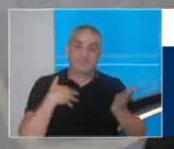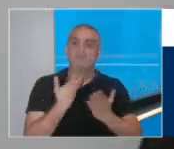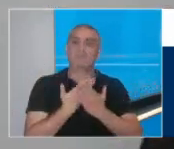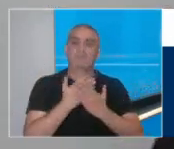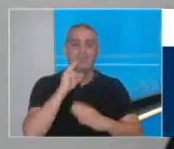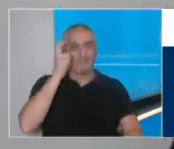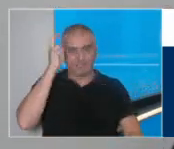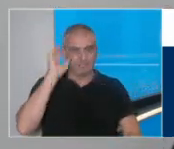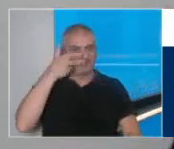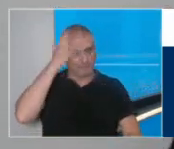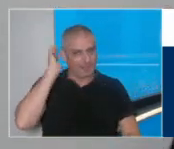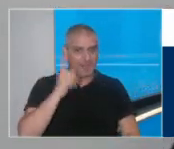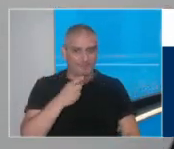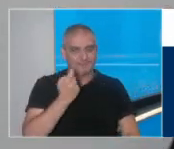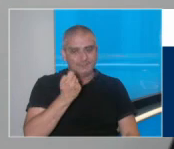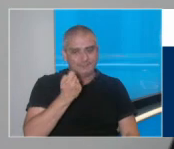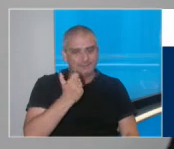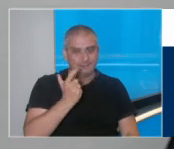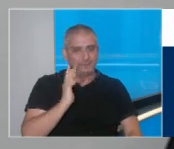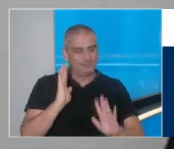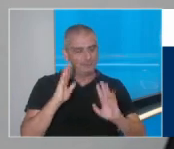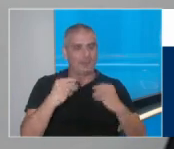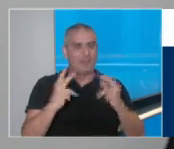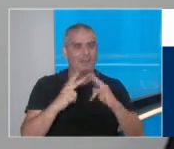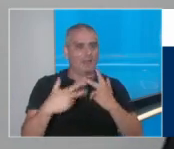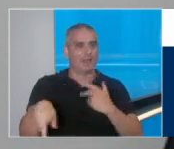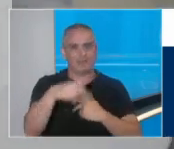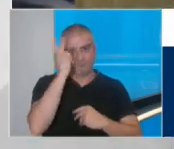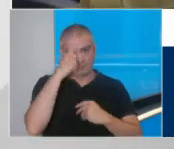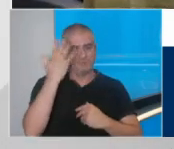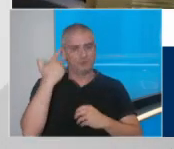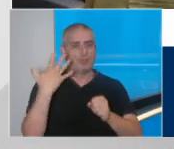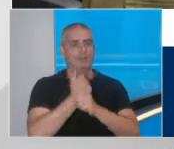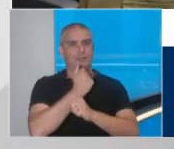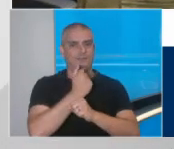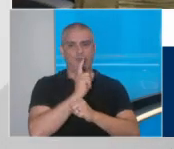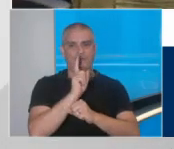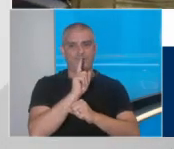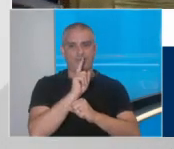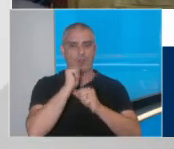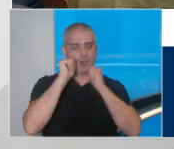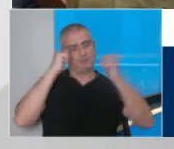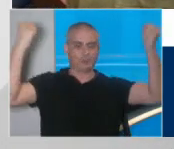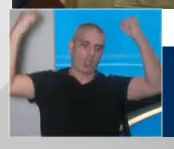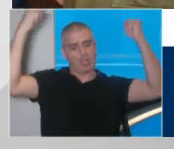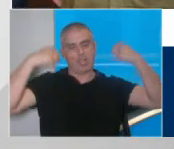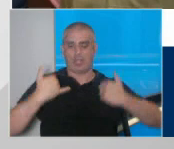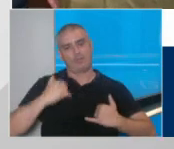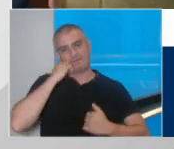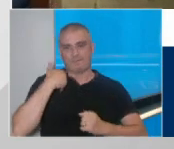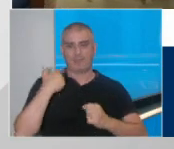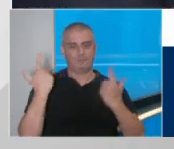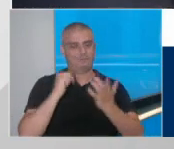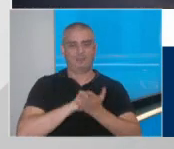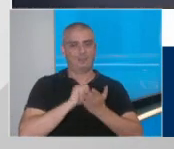גם לגנץ וגם ללפיד, קצת לתת לציבור להבין שהיה פה ניצחון, ולא לצעוק היום או מחר באיזה